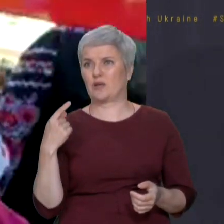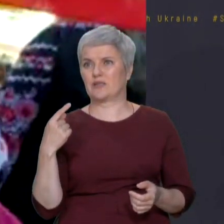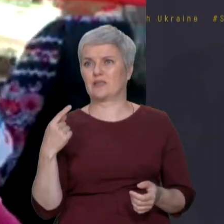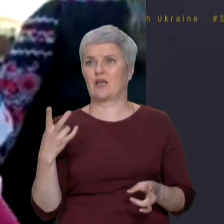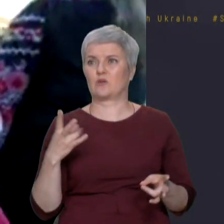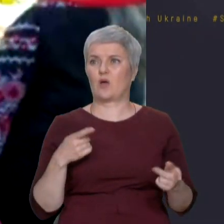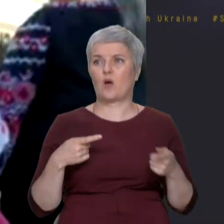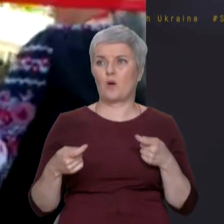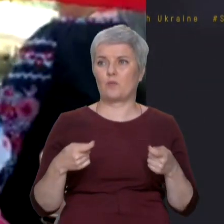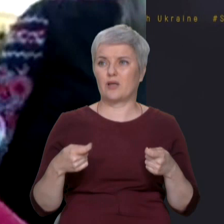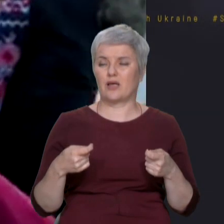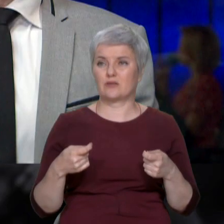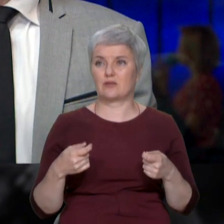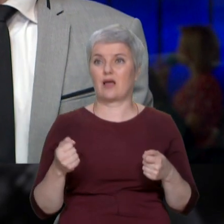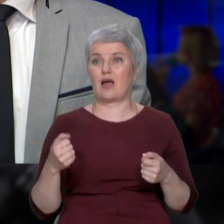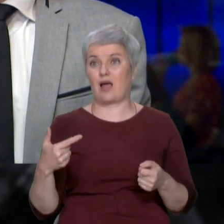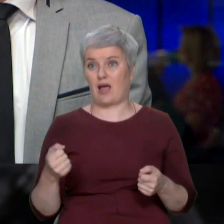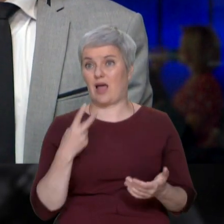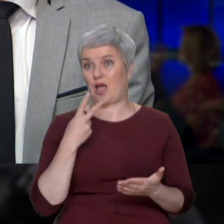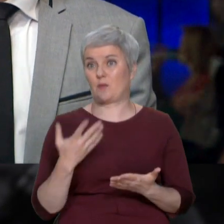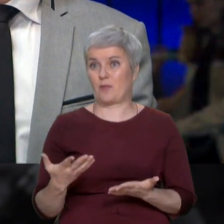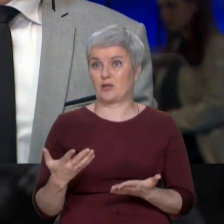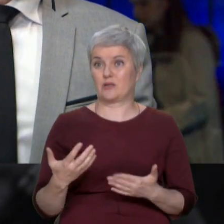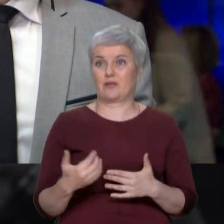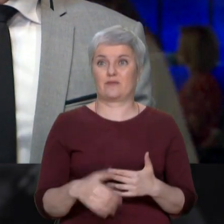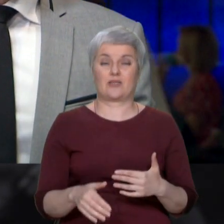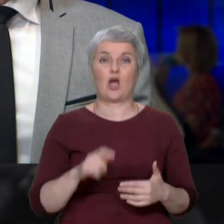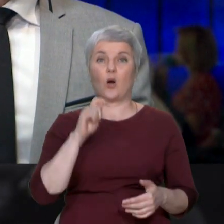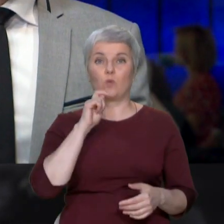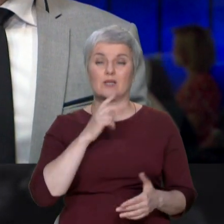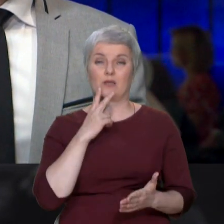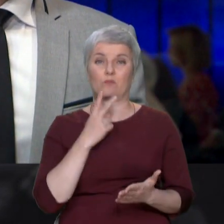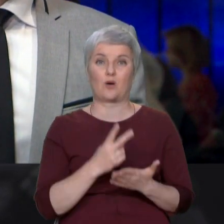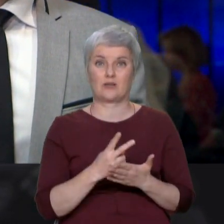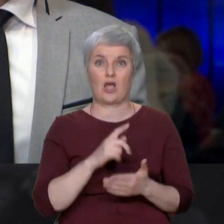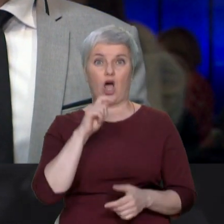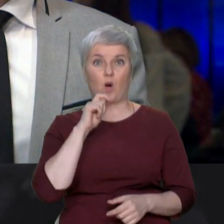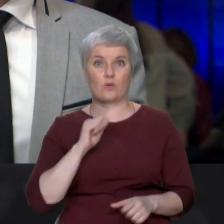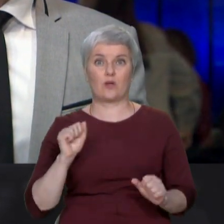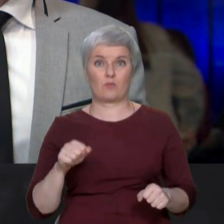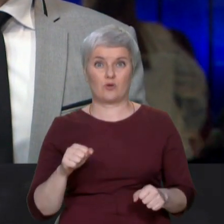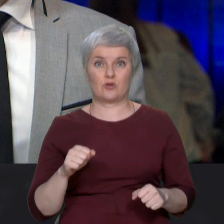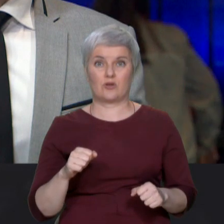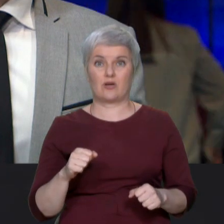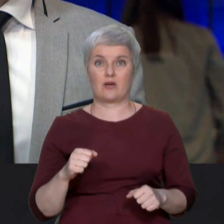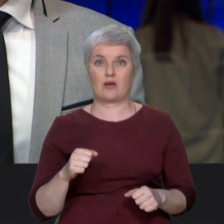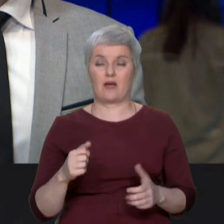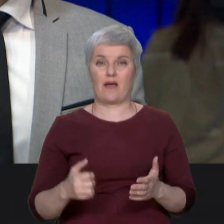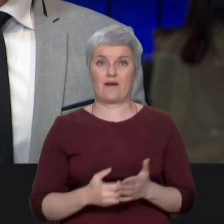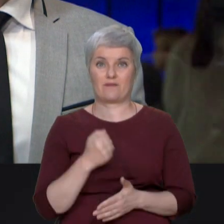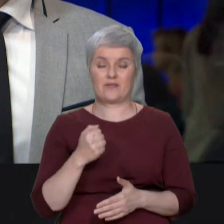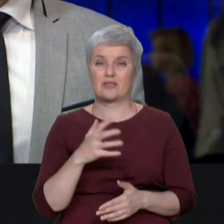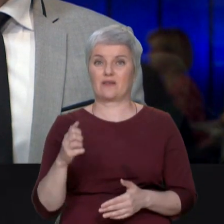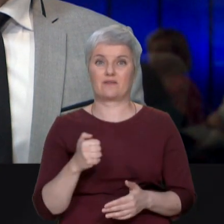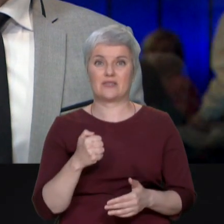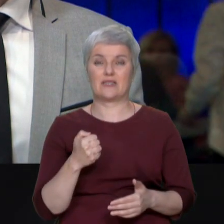треба обережно і так далі. Ага, ви бачите, все, ну якби Україна показала, що вона може виграти. Всі роблять на неї ставку,